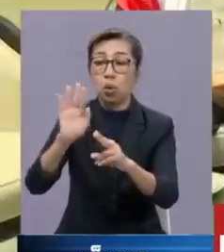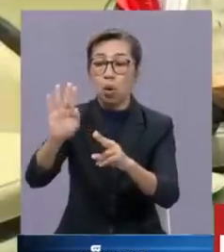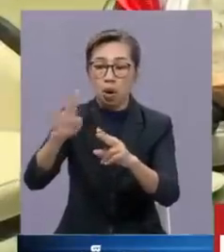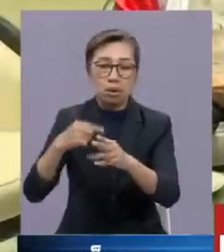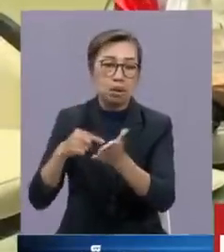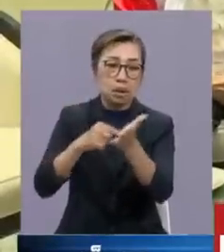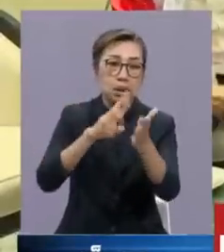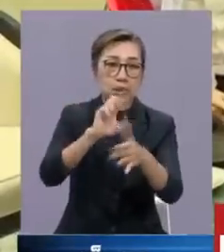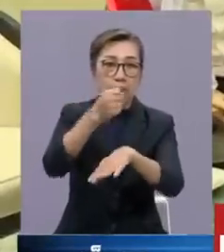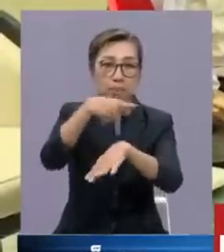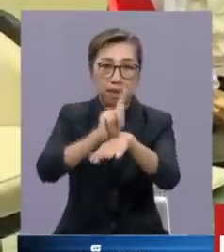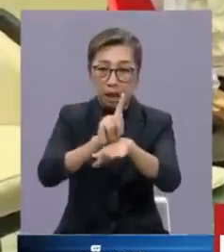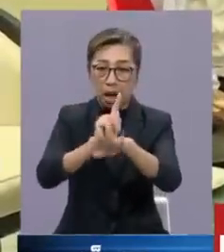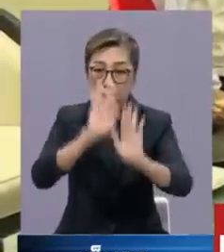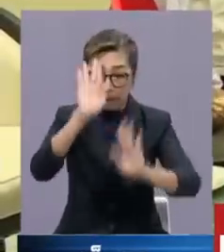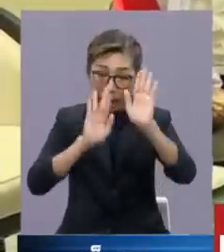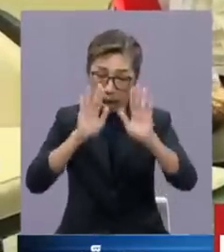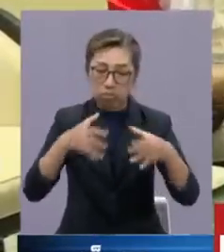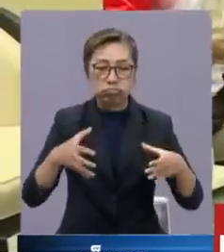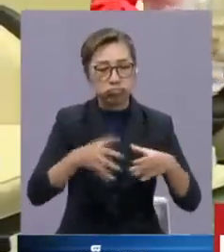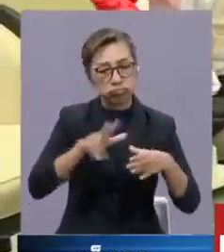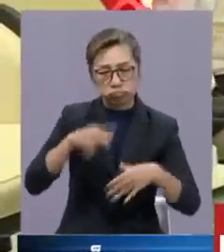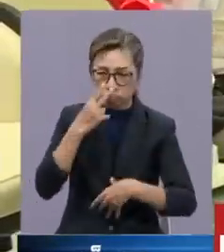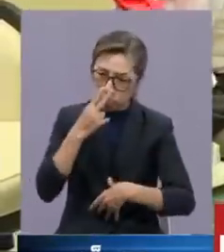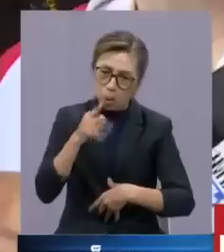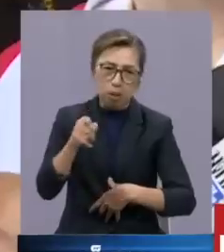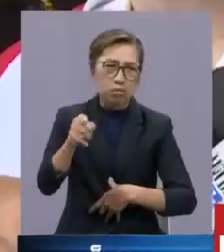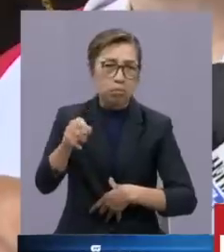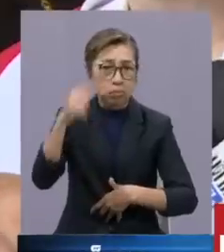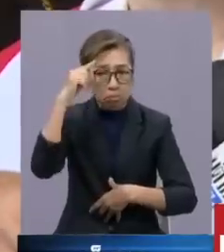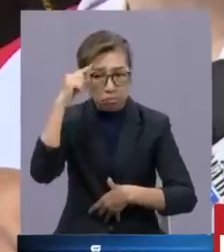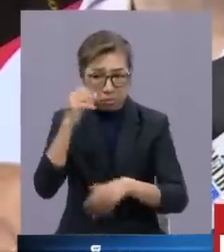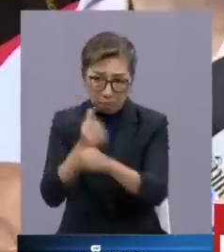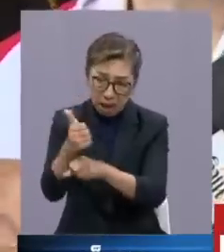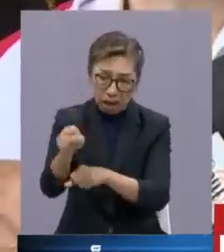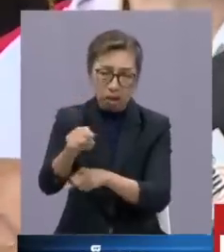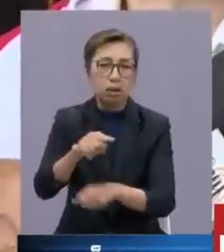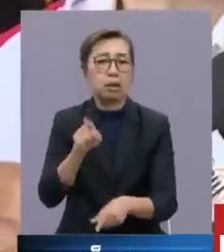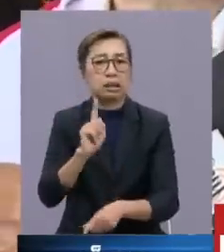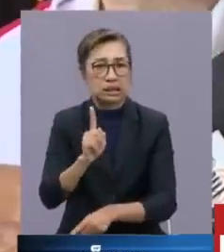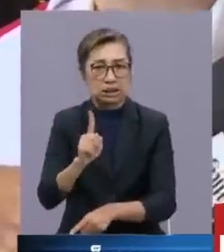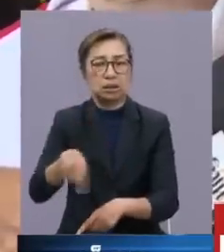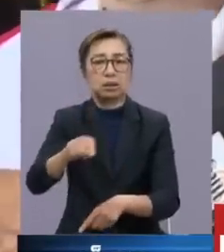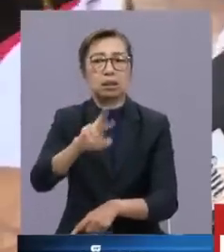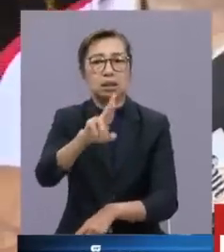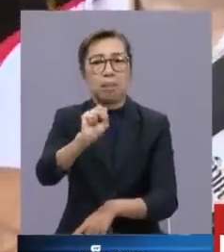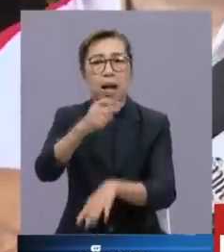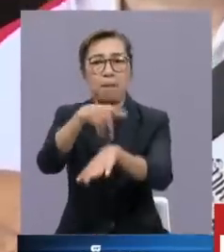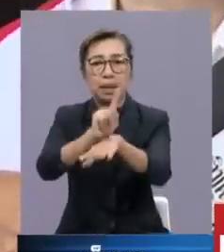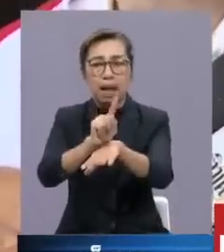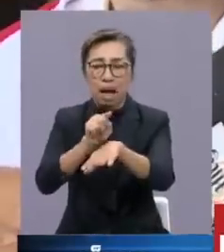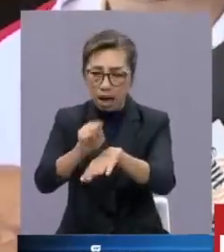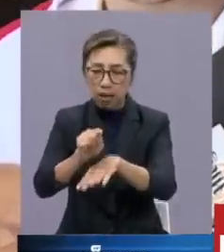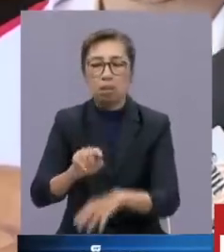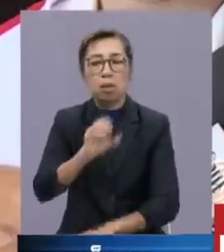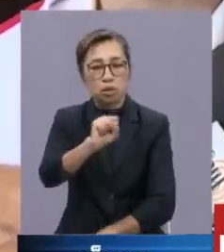นายแพทย์ชนน่านกล่าวนะคะว่ามองอย่างไรก็ยังมองไม่เห็นและแม้แต่การทำหน้าที่ของส.ส.ในการเลือกประธานสภาจะเป็นเอ